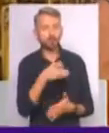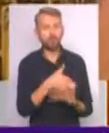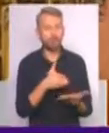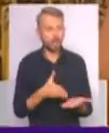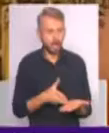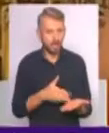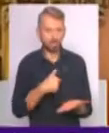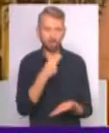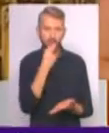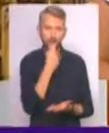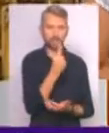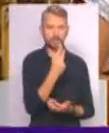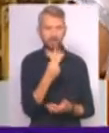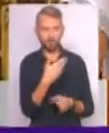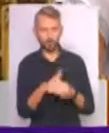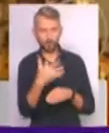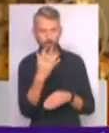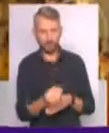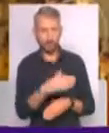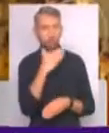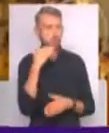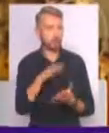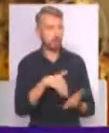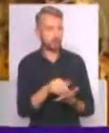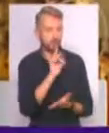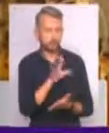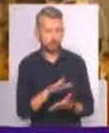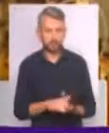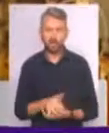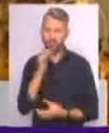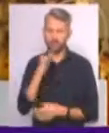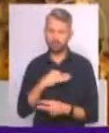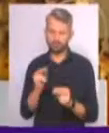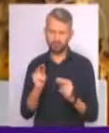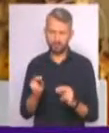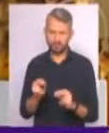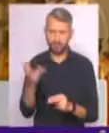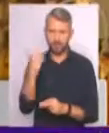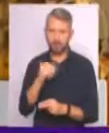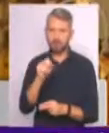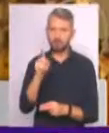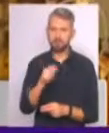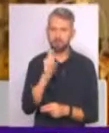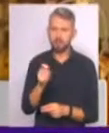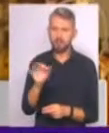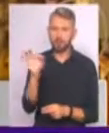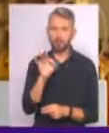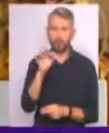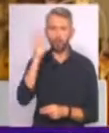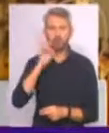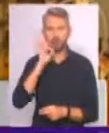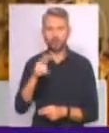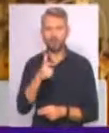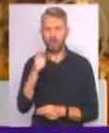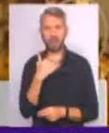съедим 1-2 кусочка в день, то много масла не будет. Конечно. Коли питали про той солодкий газовий